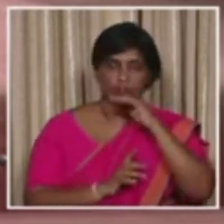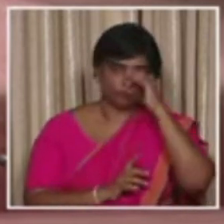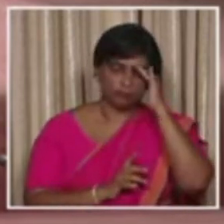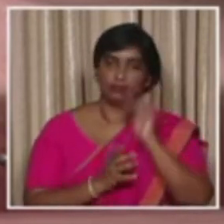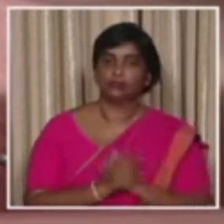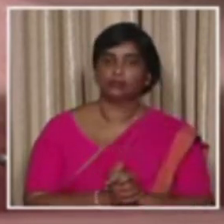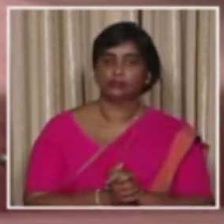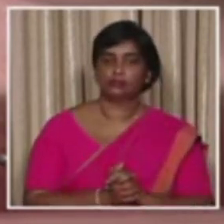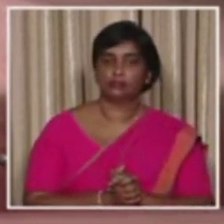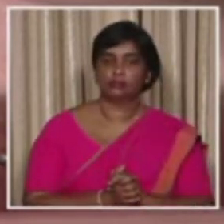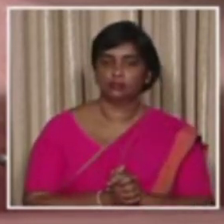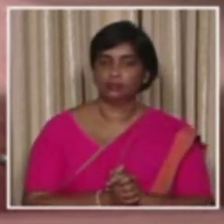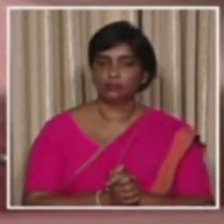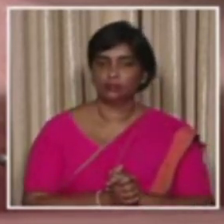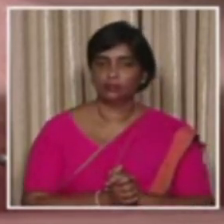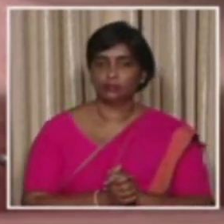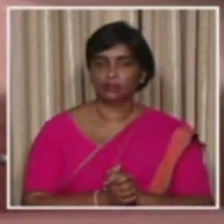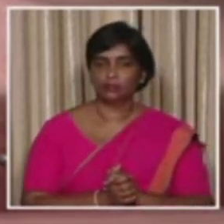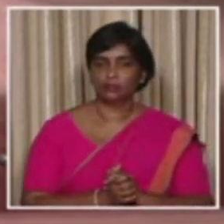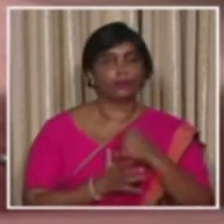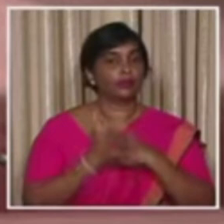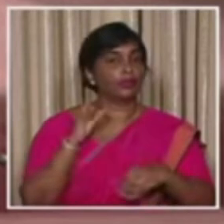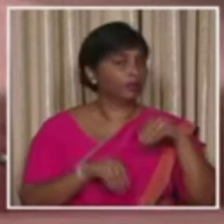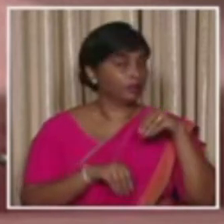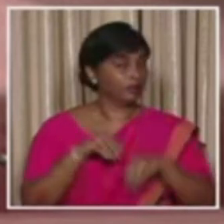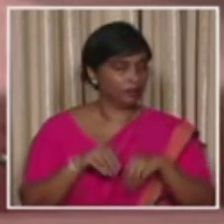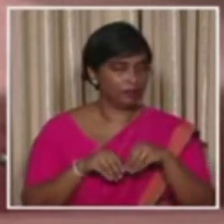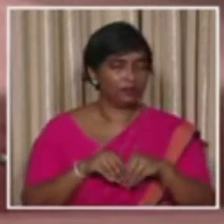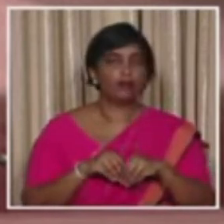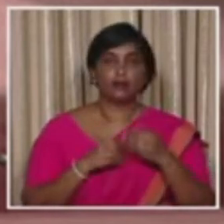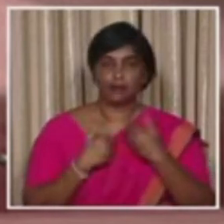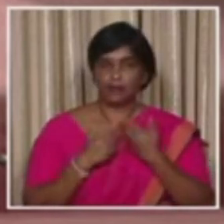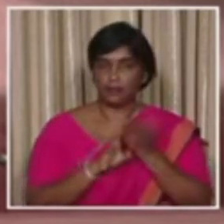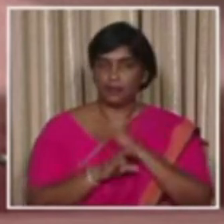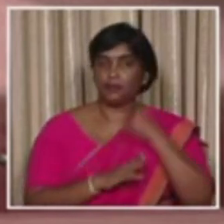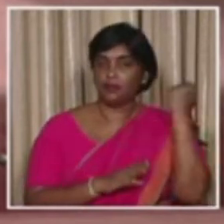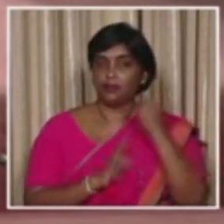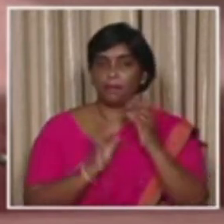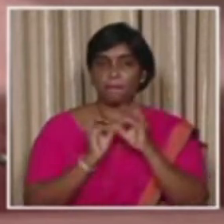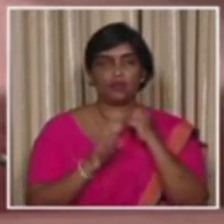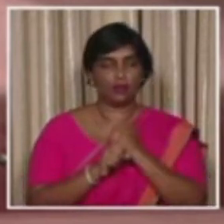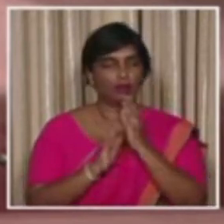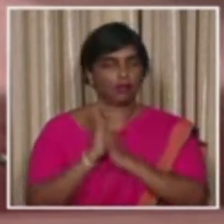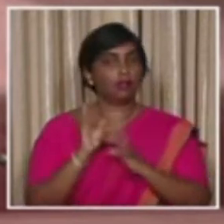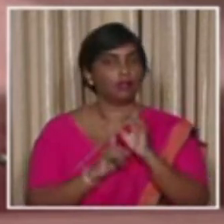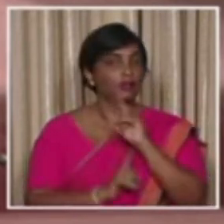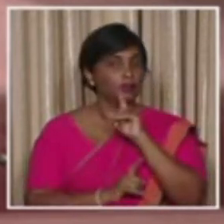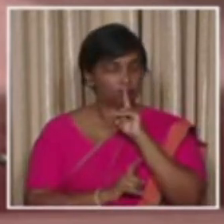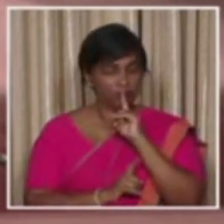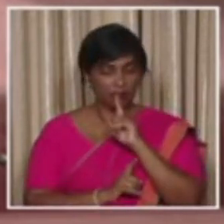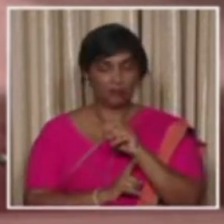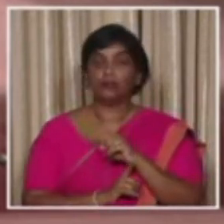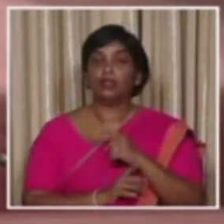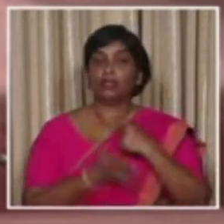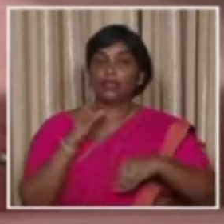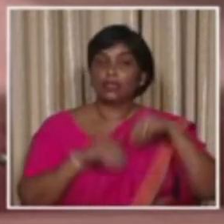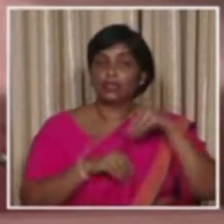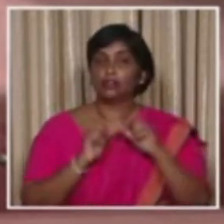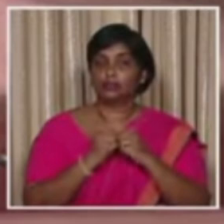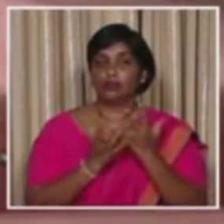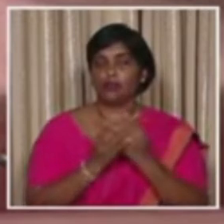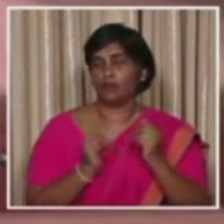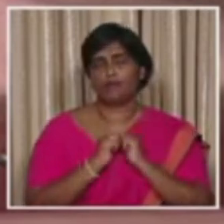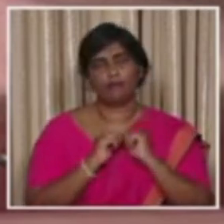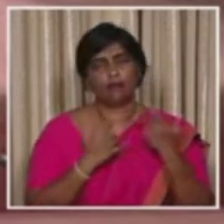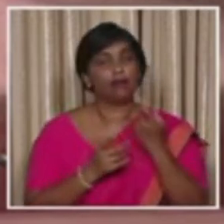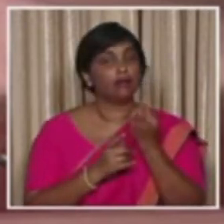அரசியல் தீர்வு தேவையில்லை. எங்களுடைய முதல் பேசிய அமைச்சர் பந்துல குணவர்த்தன் அவர்கள் அரசியல் தீர்வு தேவையில்லை, பொருளாதார தீர்வு